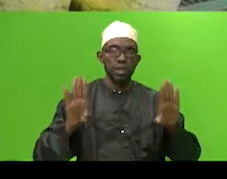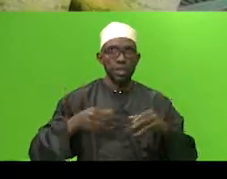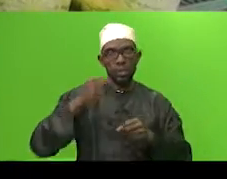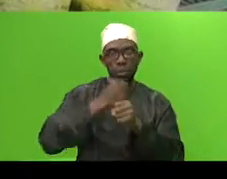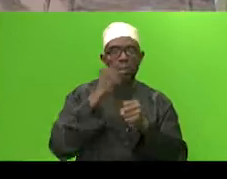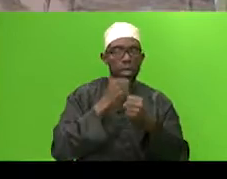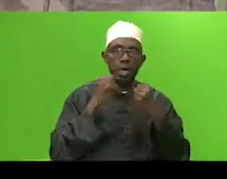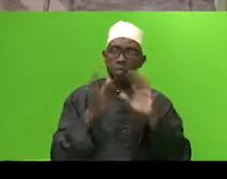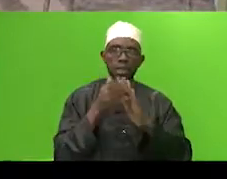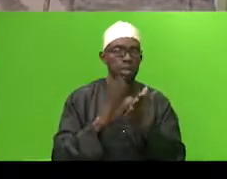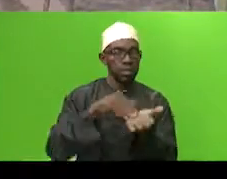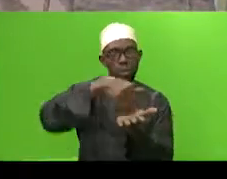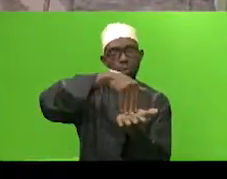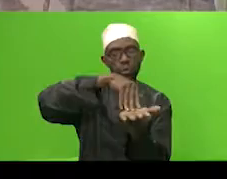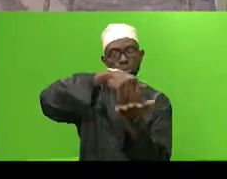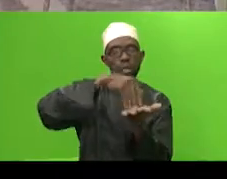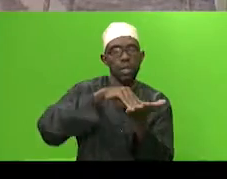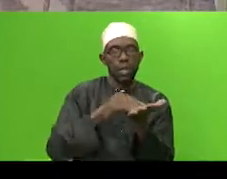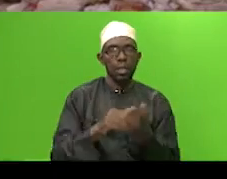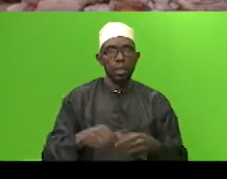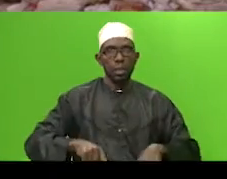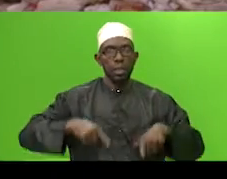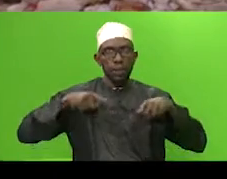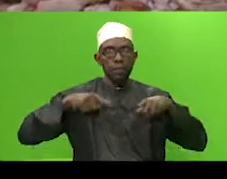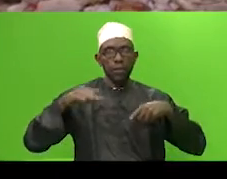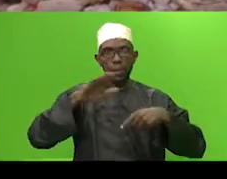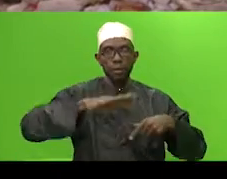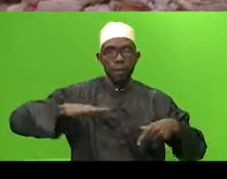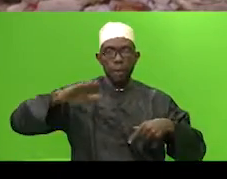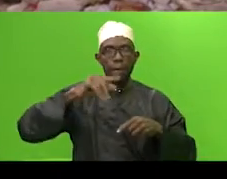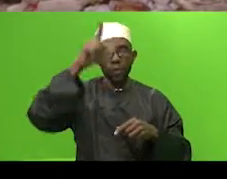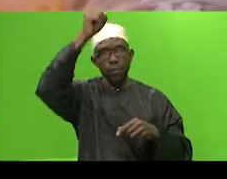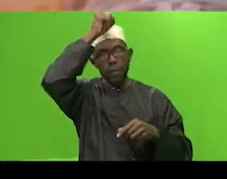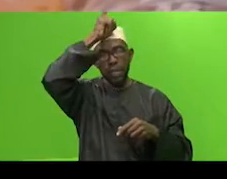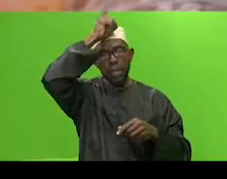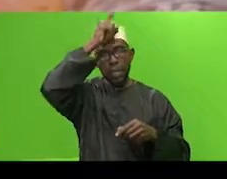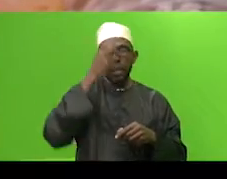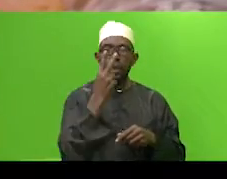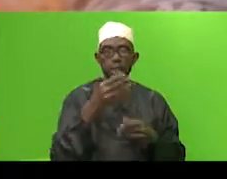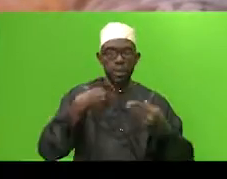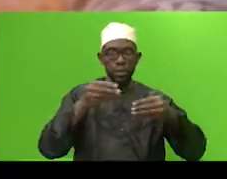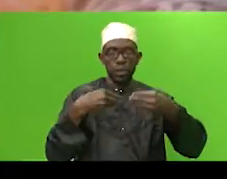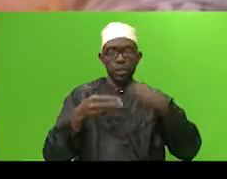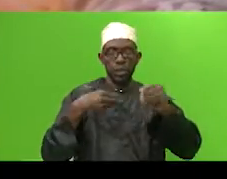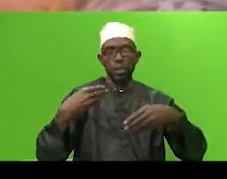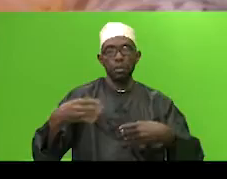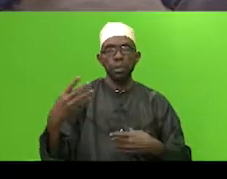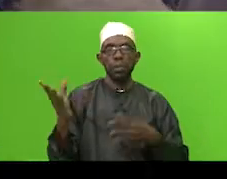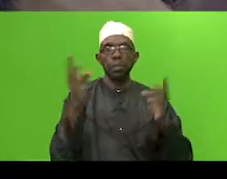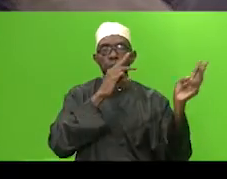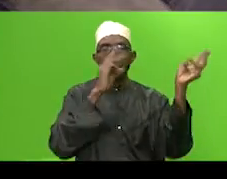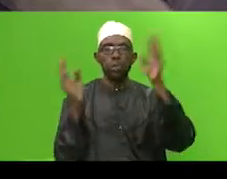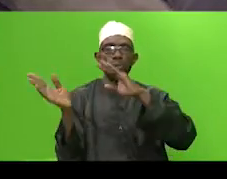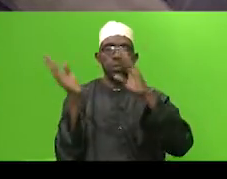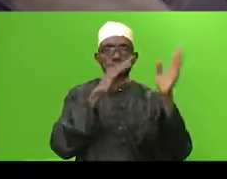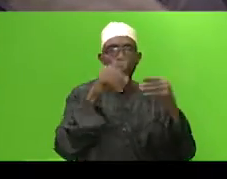kazi tena. Whether you live in an urban megacity or rural farmland, you surely see plastic bags blowing around any time you